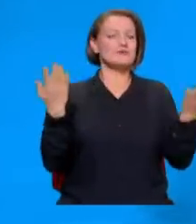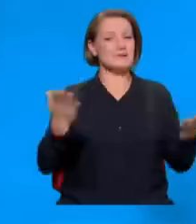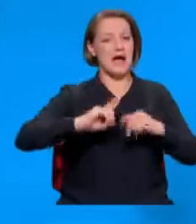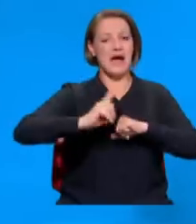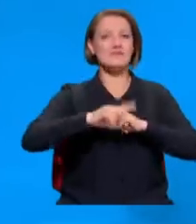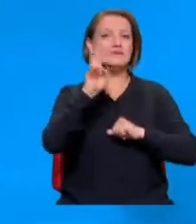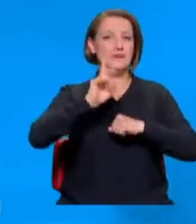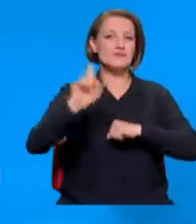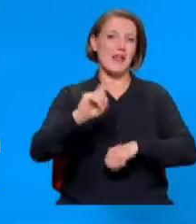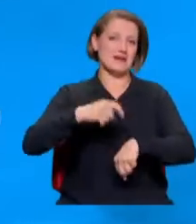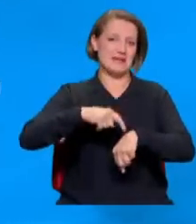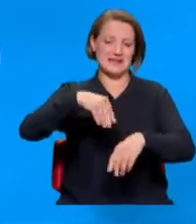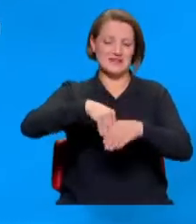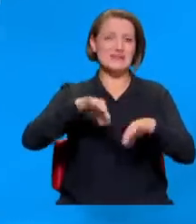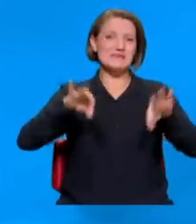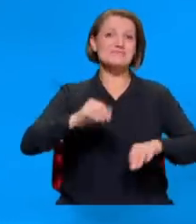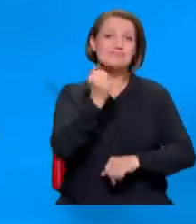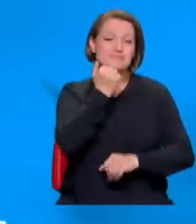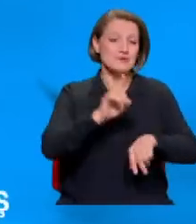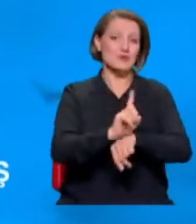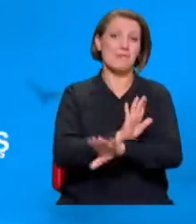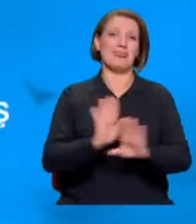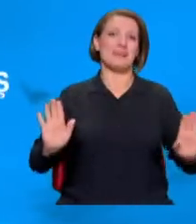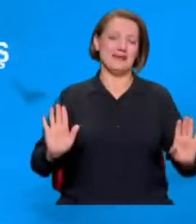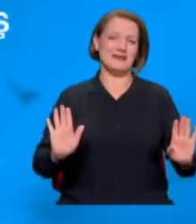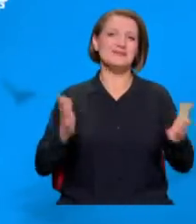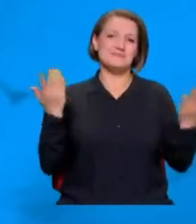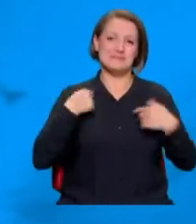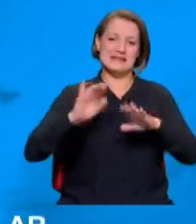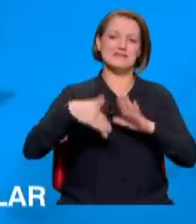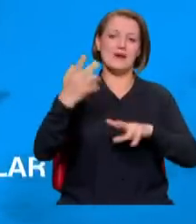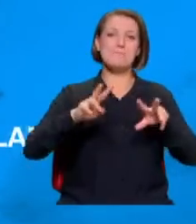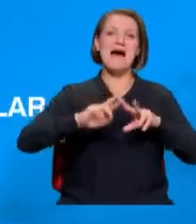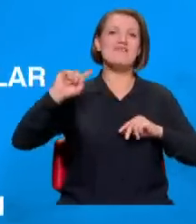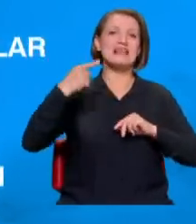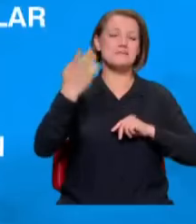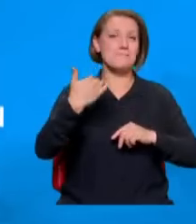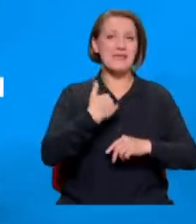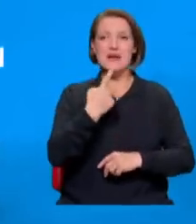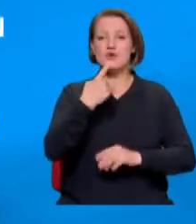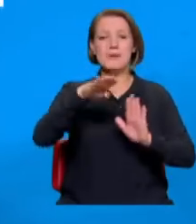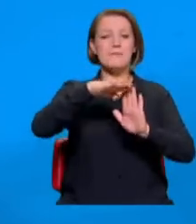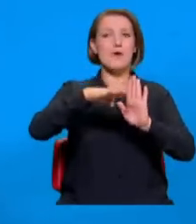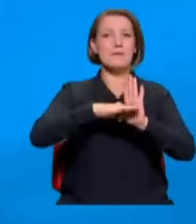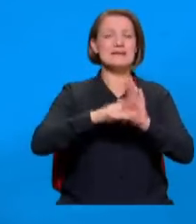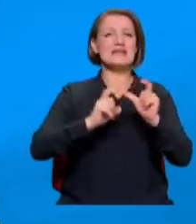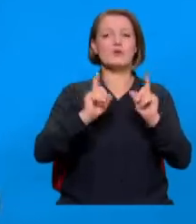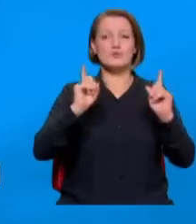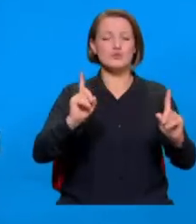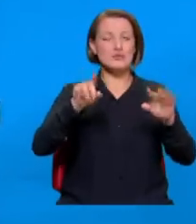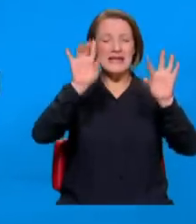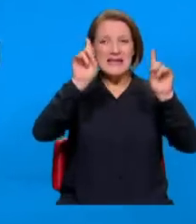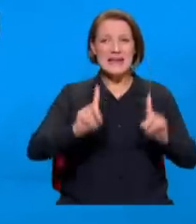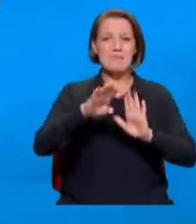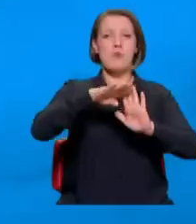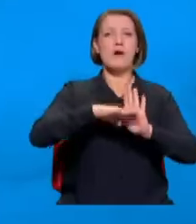sonu Çalar saati için şimdilik süremizin Sonuna Geldik bizden sonra Merve Yıldırımla Benden söylemesi Sezonun ilk programıyla karşınızda